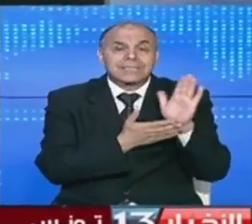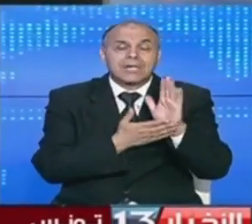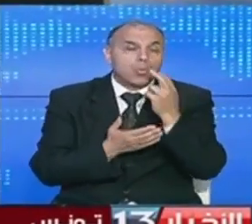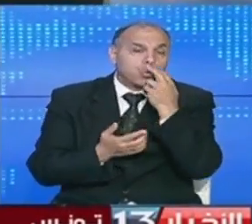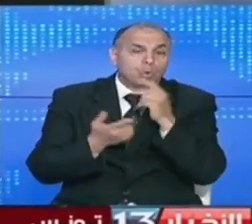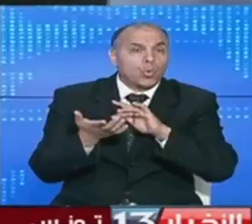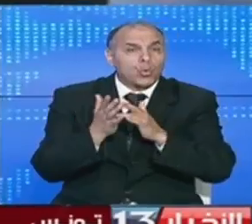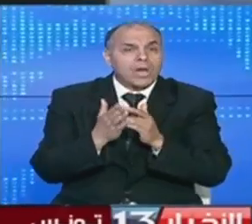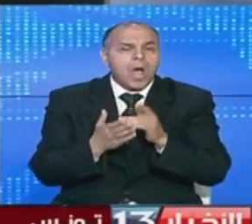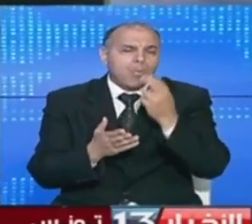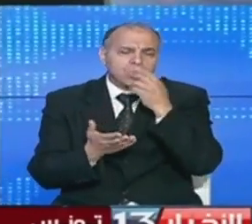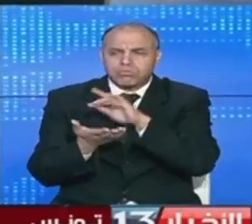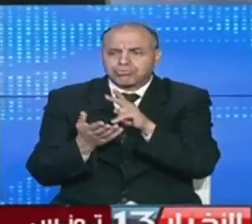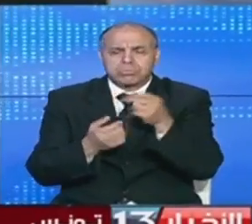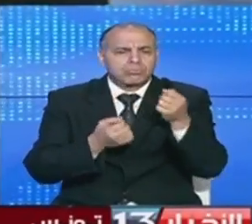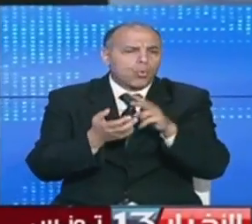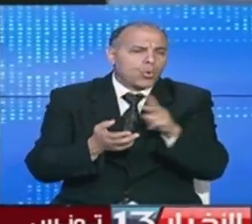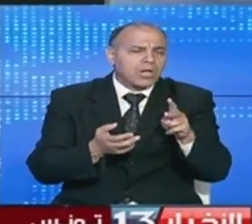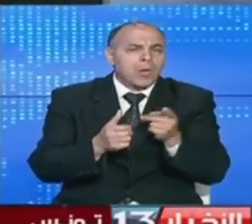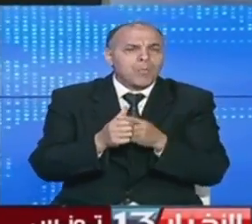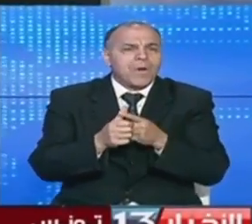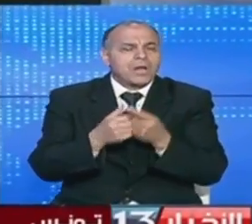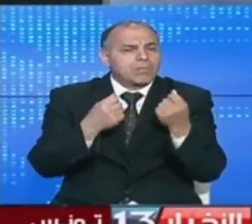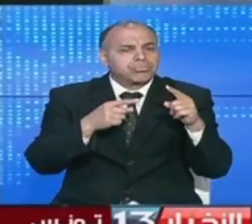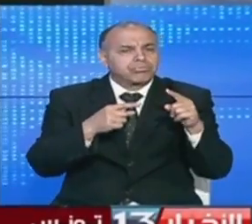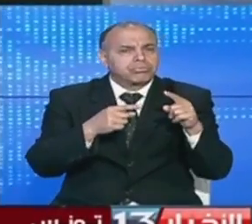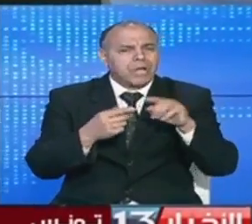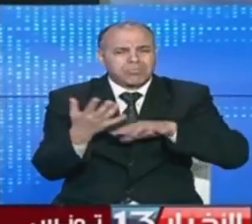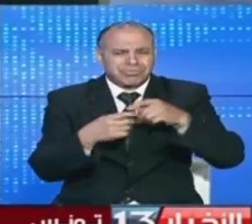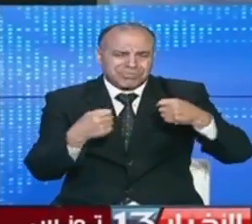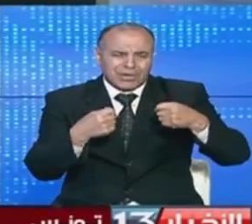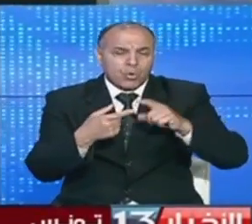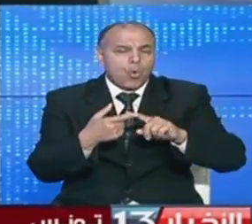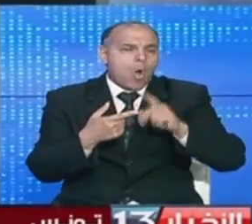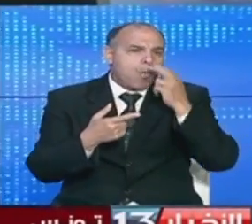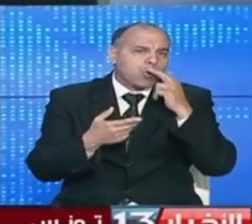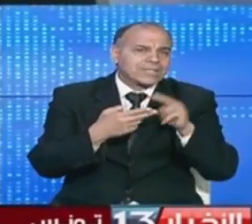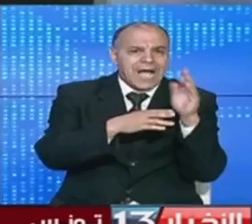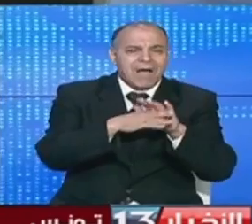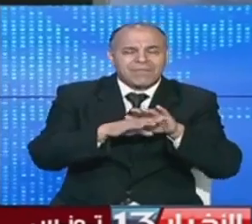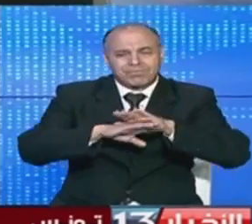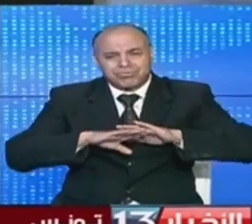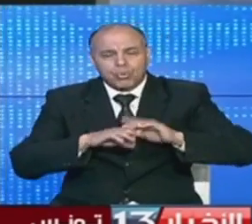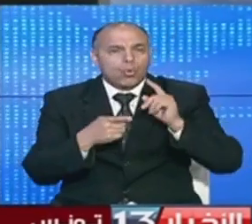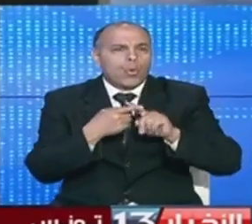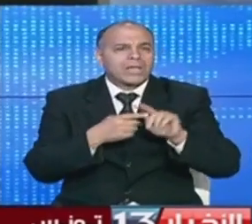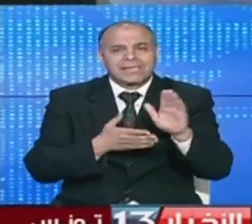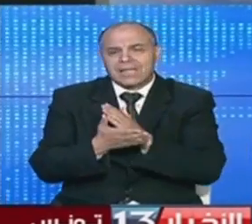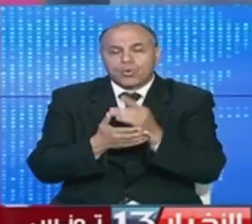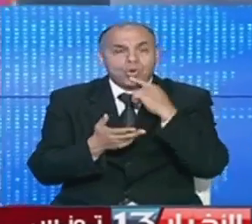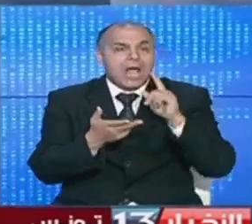أمنيا لكل التشكيلات المتنقلة، منها وحدة مكافحة الشغب والعنف ووحدات حفظ النظام، إلى جانب